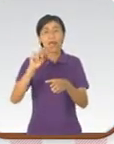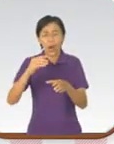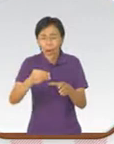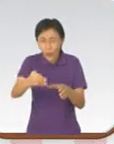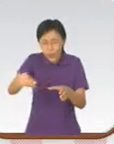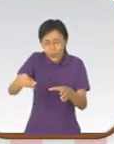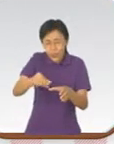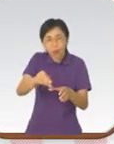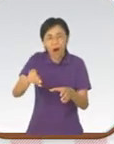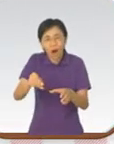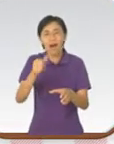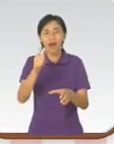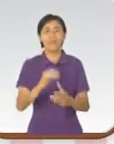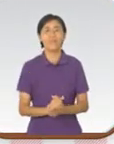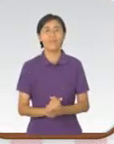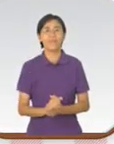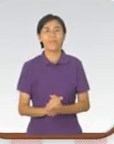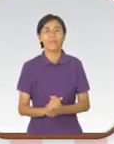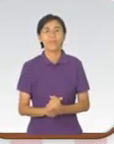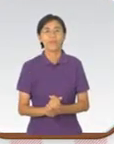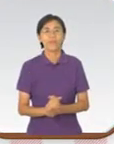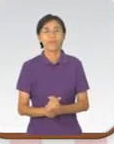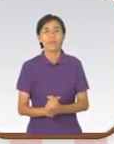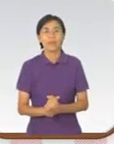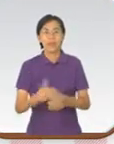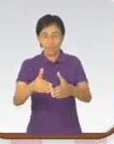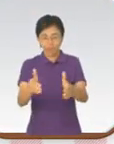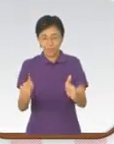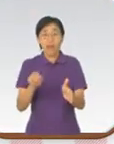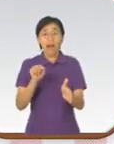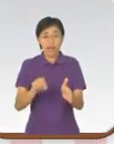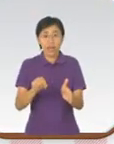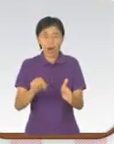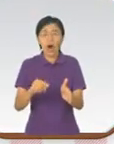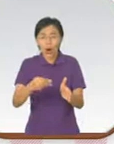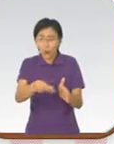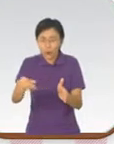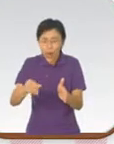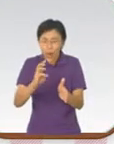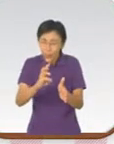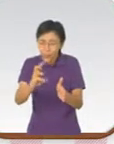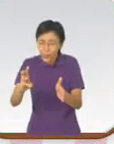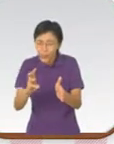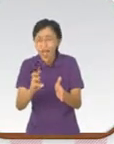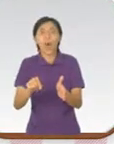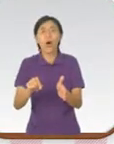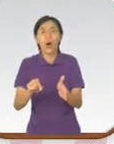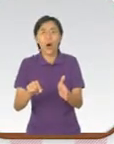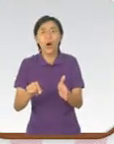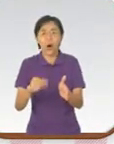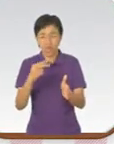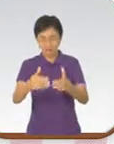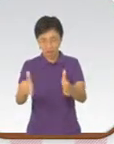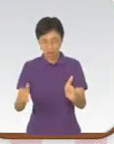อกว่าใช้สปาทูล่าทำให้มันเป็นแหลมๆเป็นรอยคลื่นนะคะเหมือนเป็นสไตล์โฮมเมดไม่จงใจแต่ว่าจริงๆแล้ว ต้องโชว์ผิวหน้